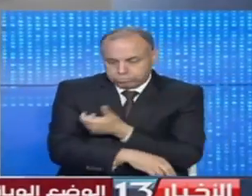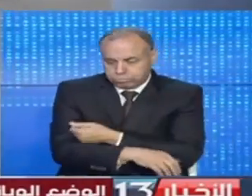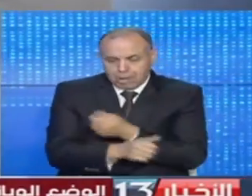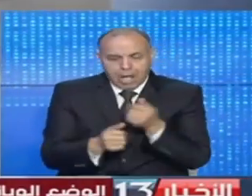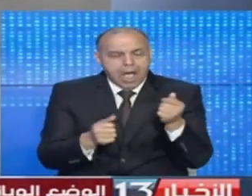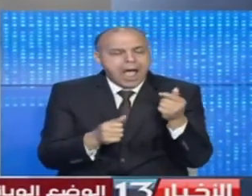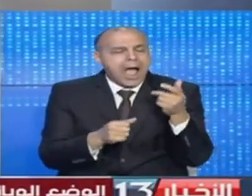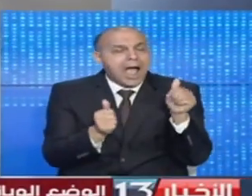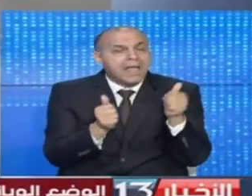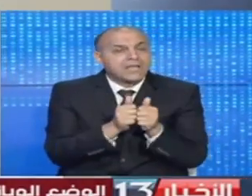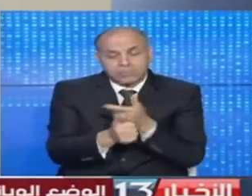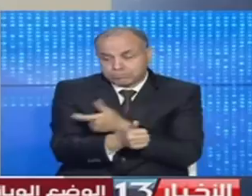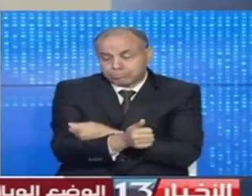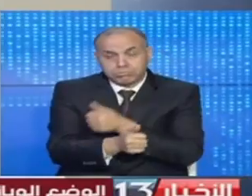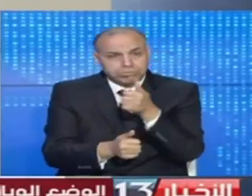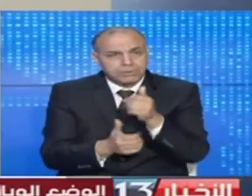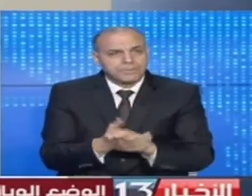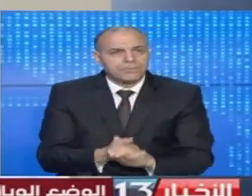عشره